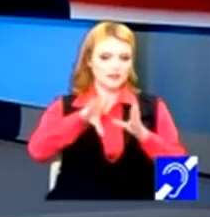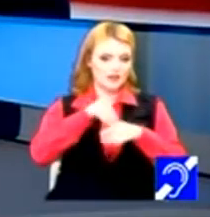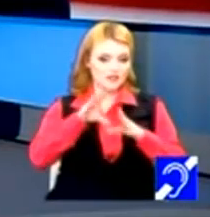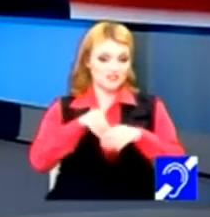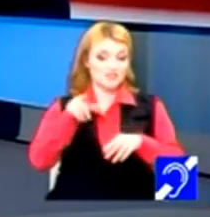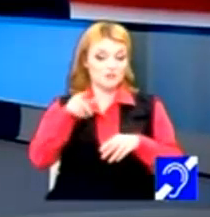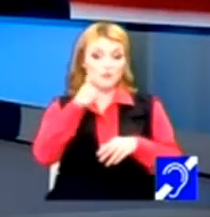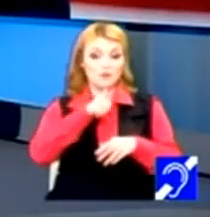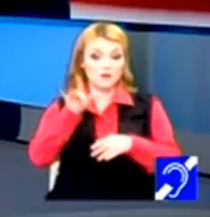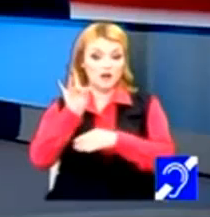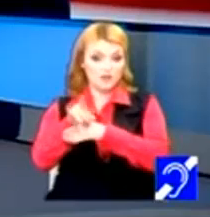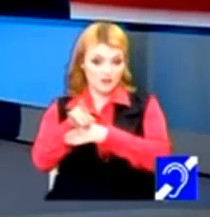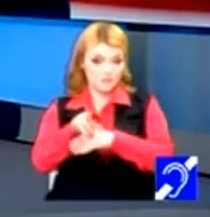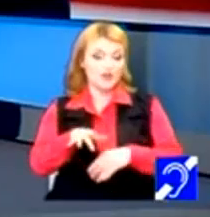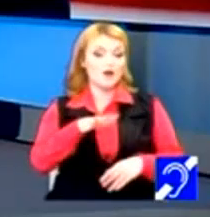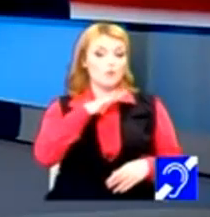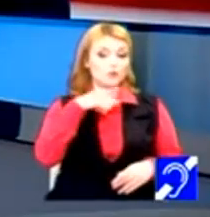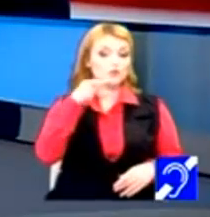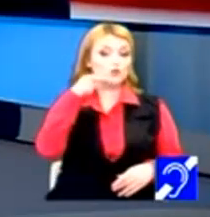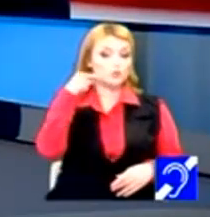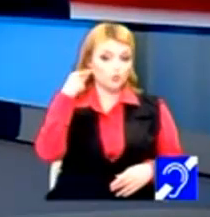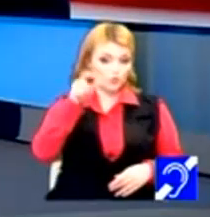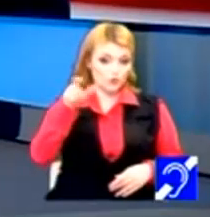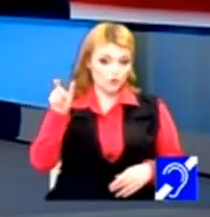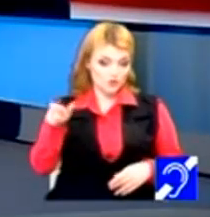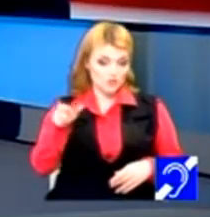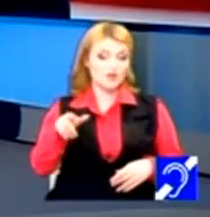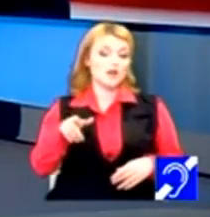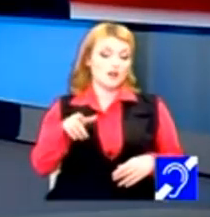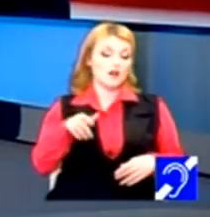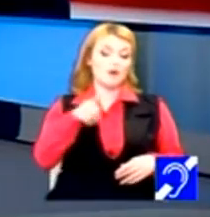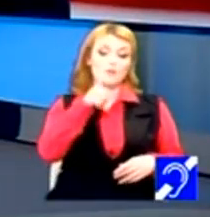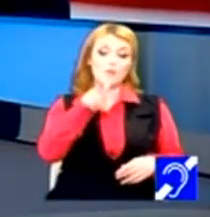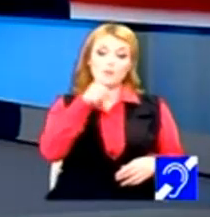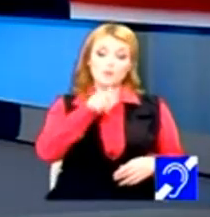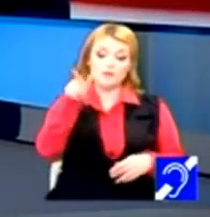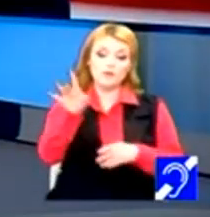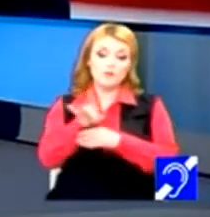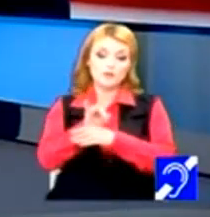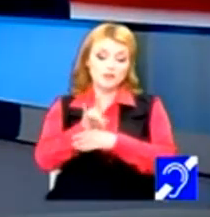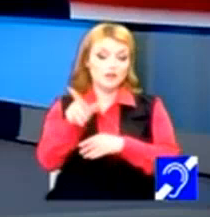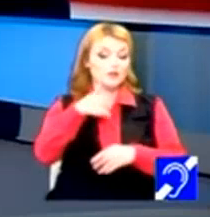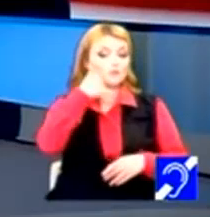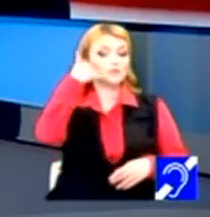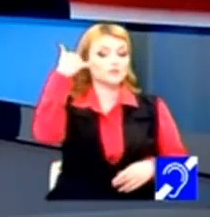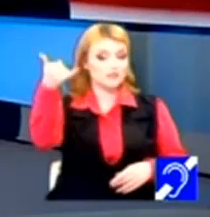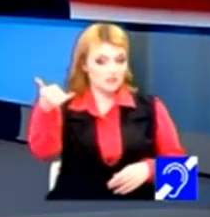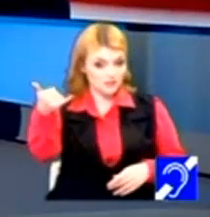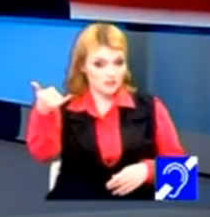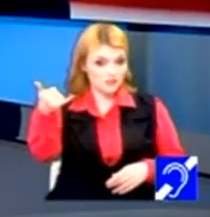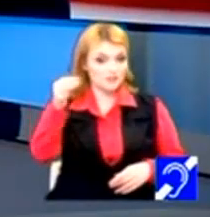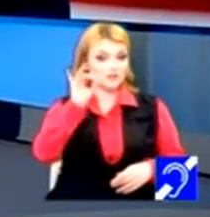farse. Mai mulți ruși, deja celebri pentru farsele făcute mai multor politicieni din toată lumea, l-au sunat pe Sanders